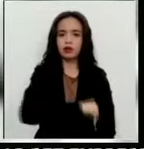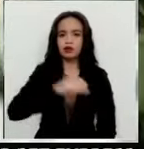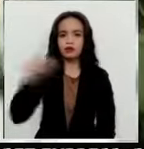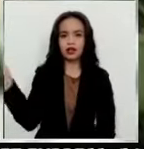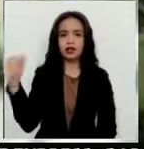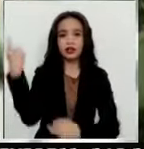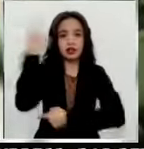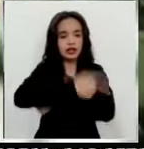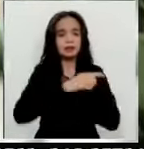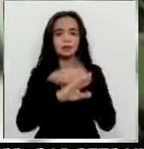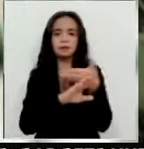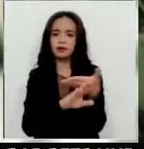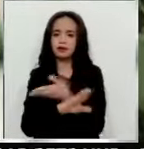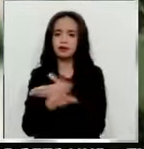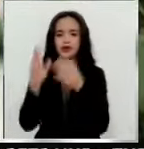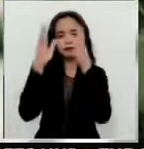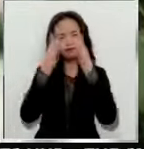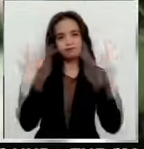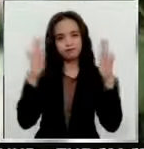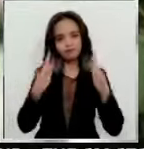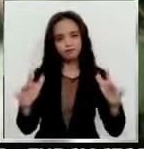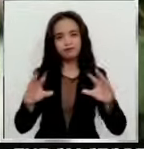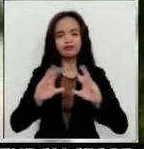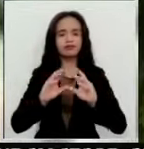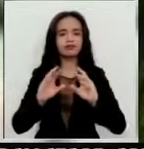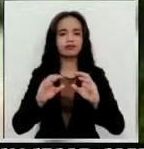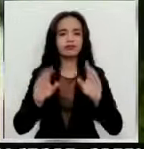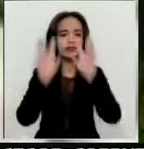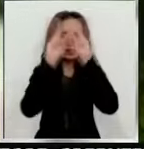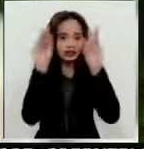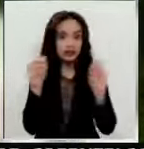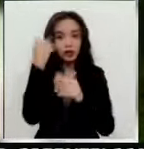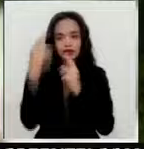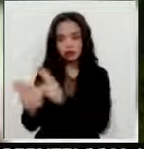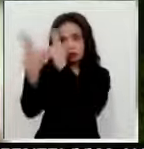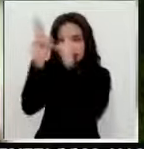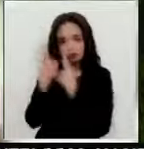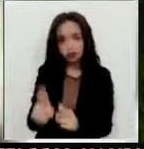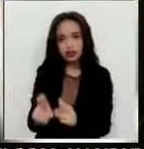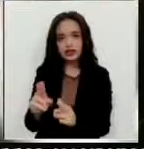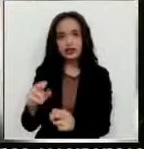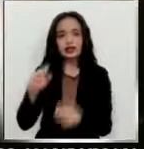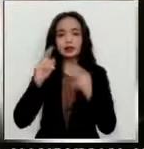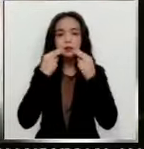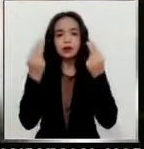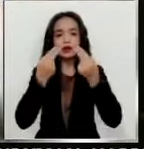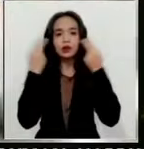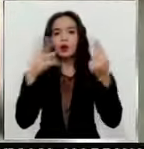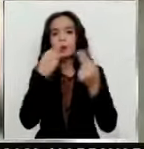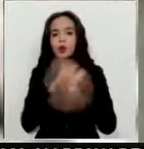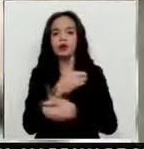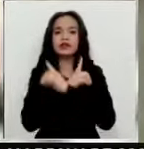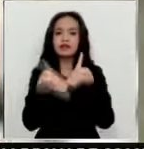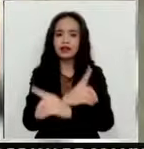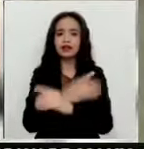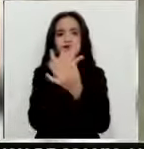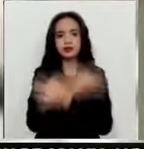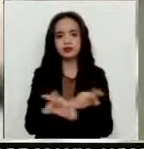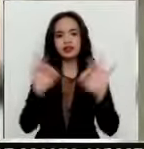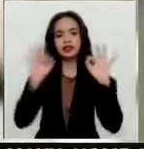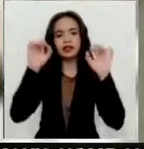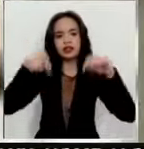decor at pag-iilaw bilang paggalang sa bayaning nakipaglaban sa kalayaan dito mismo sa syudad. Pero